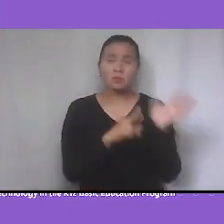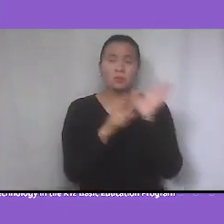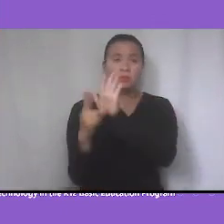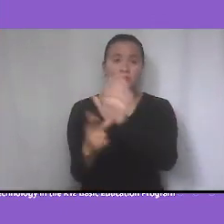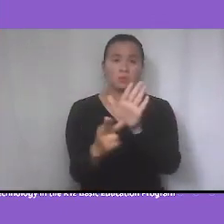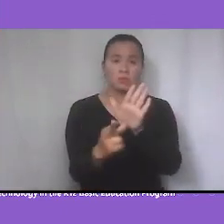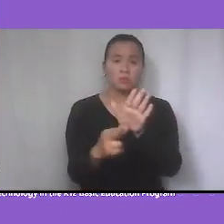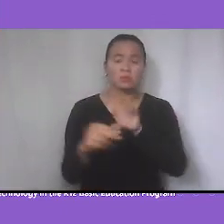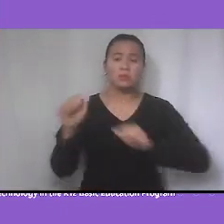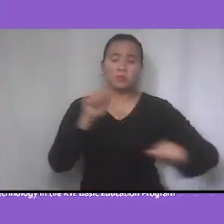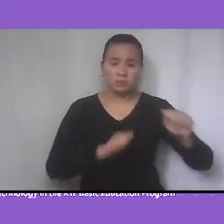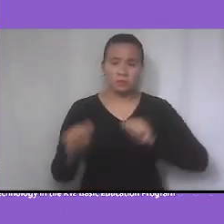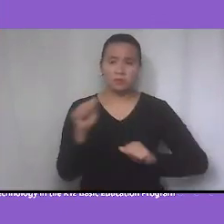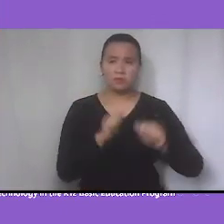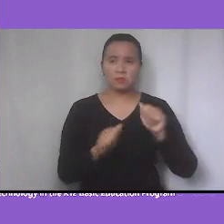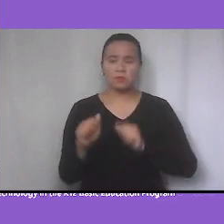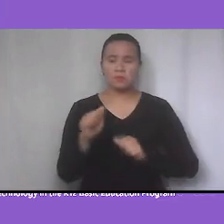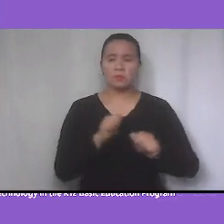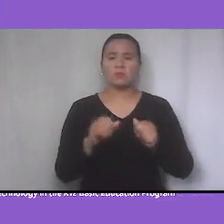the child is able to